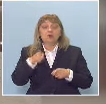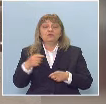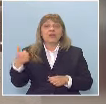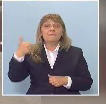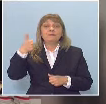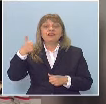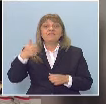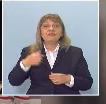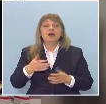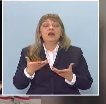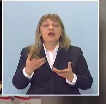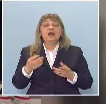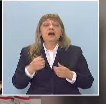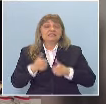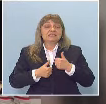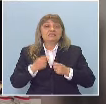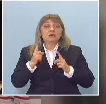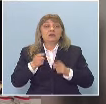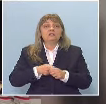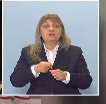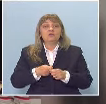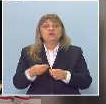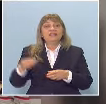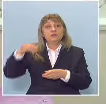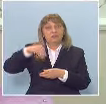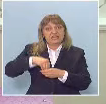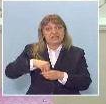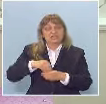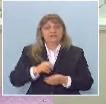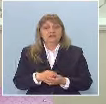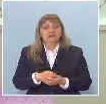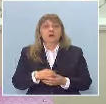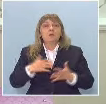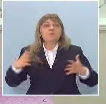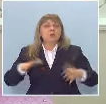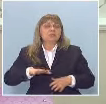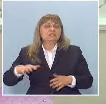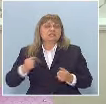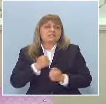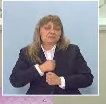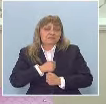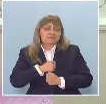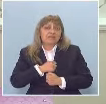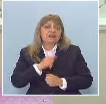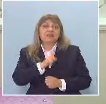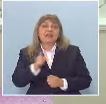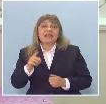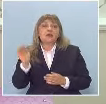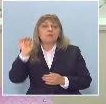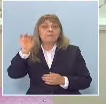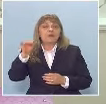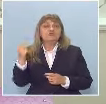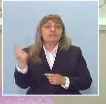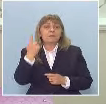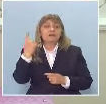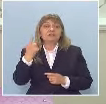който се проведе присъствено. Всички деца бяха притеснени, на някои им беше за първи път, но въпреки всичко им беше